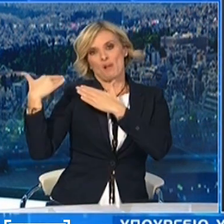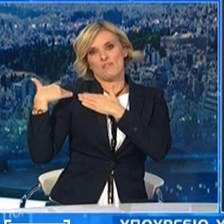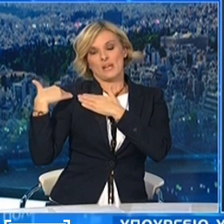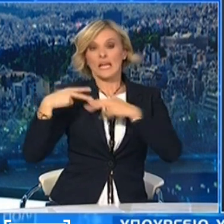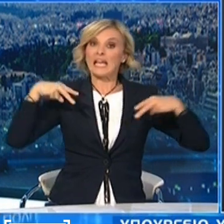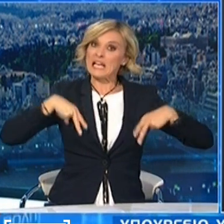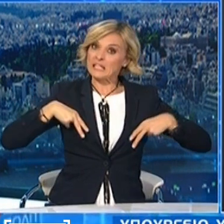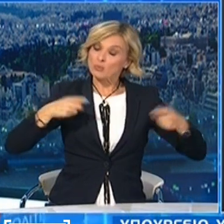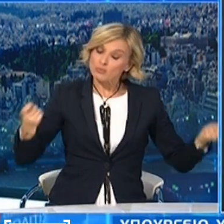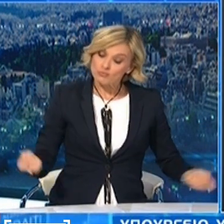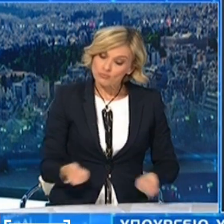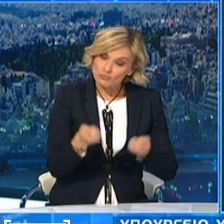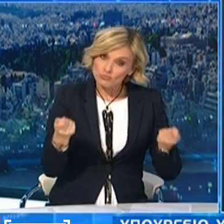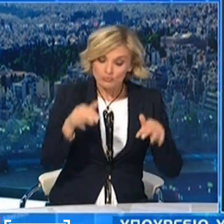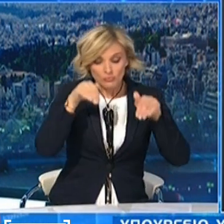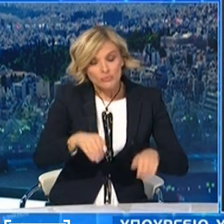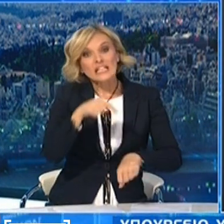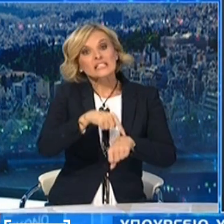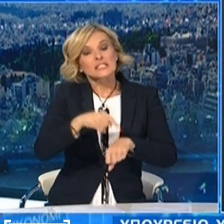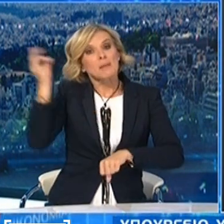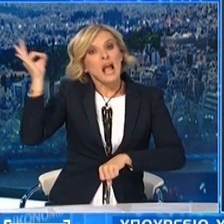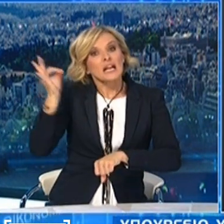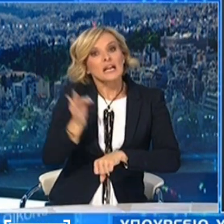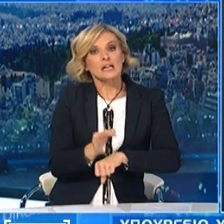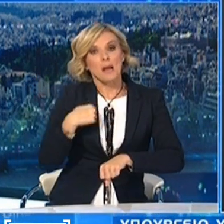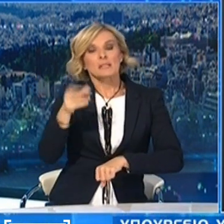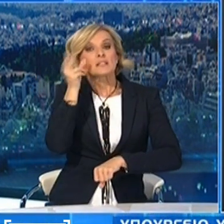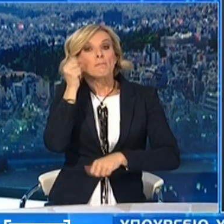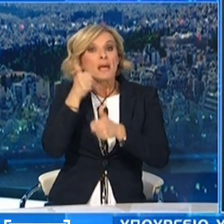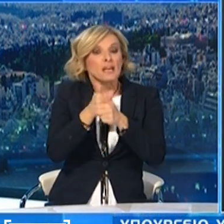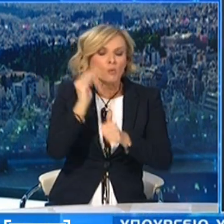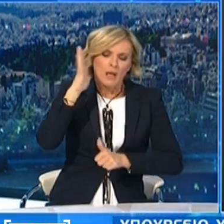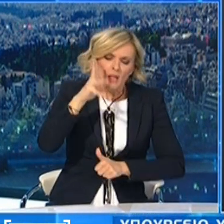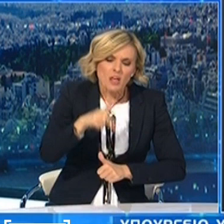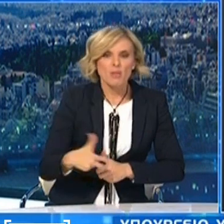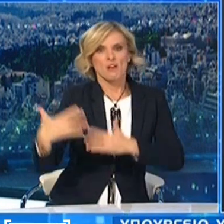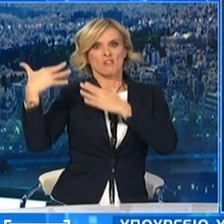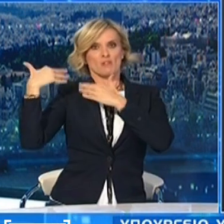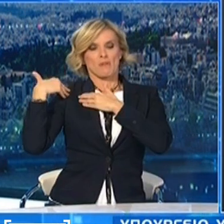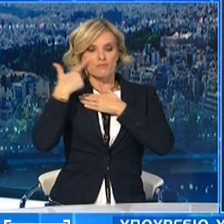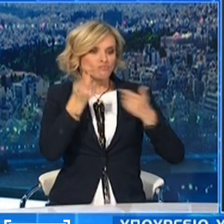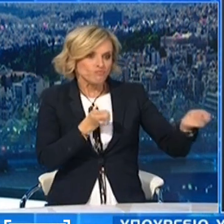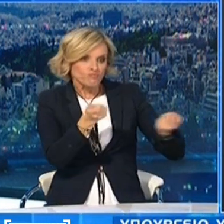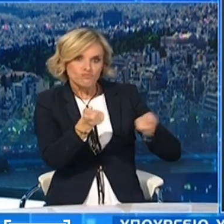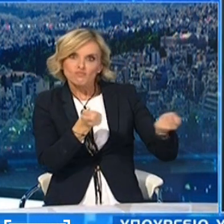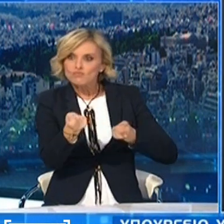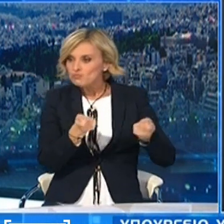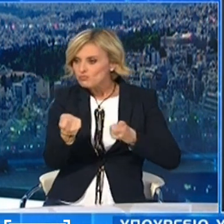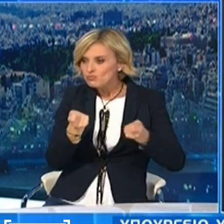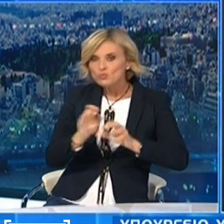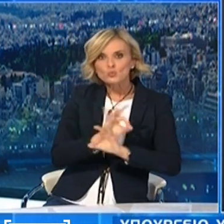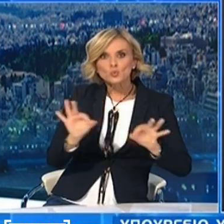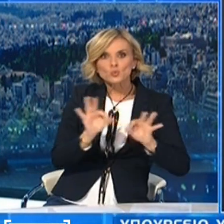κάνει αυτό που πρέπει την ώρα που πρέπει. Παρακολουθούμε καθημερινά υπεύθυνα όλα όσα συμβαίνουν σε κάθε γειτονιά